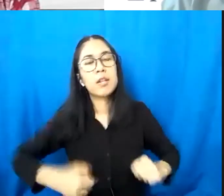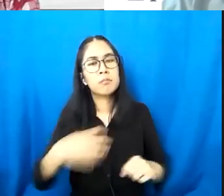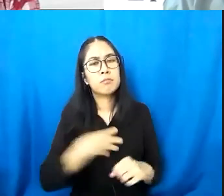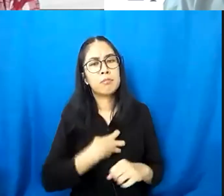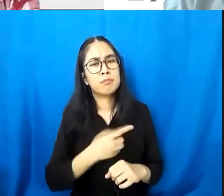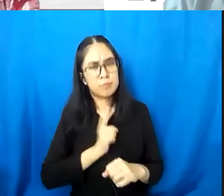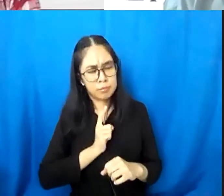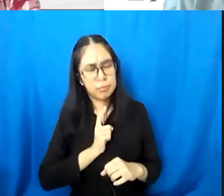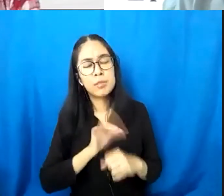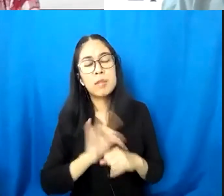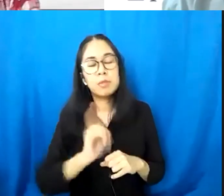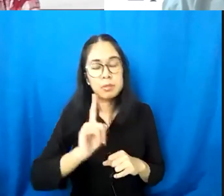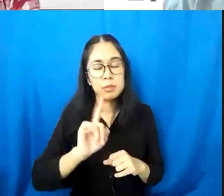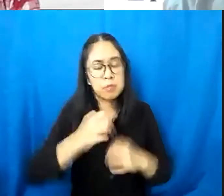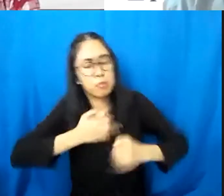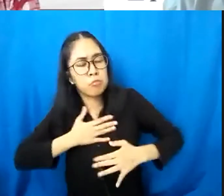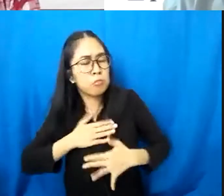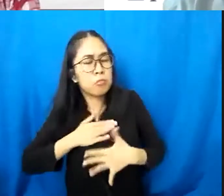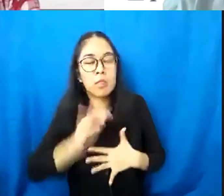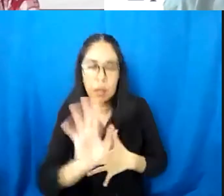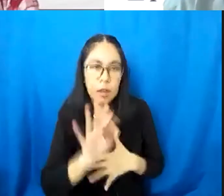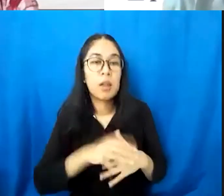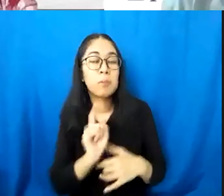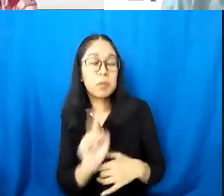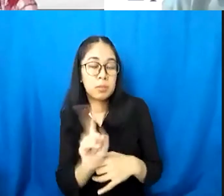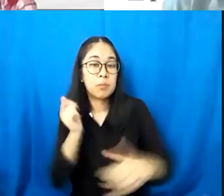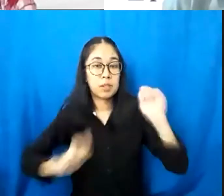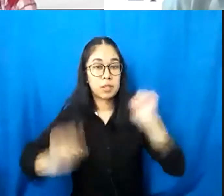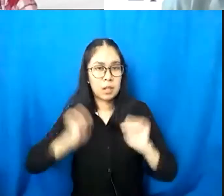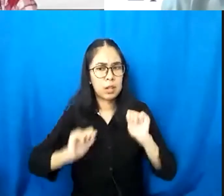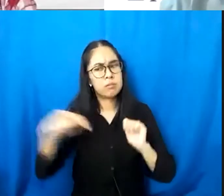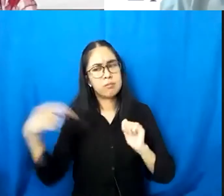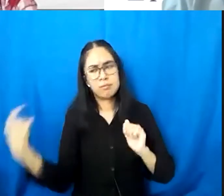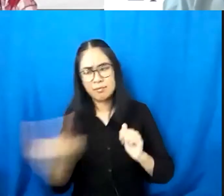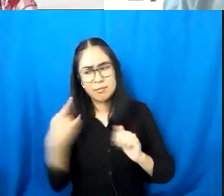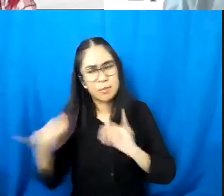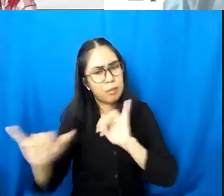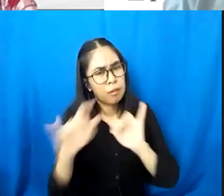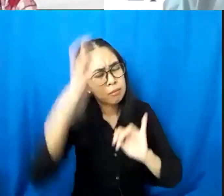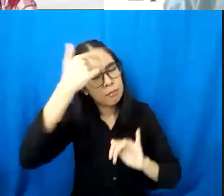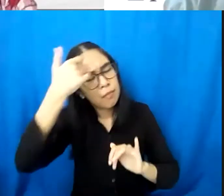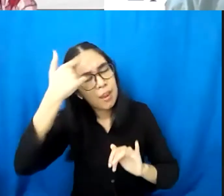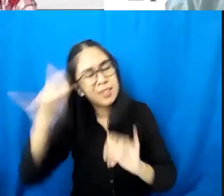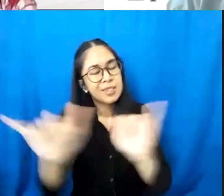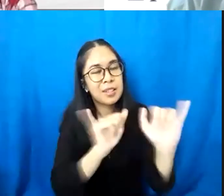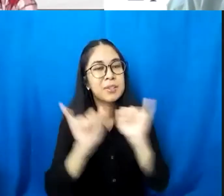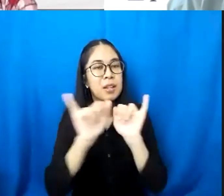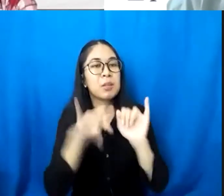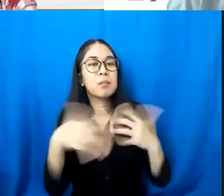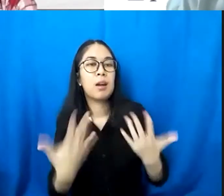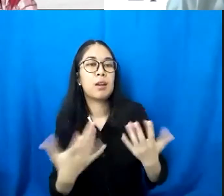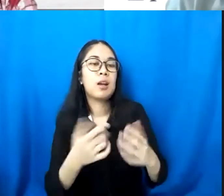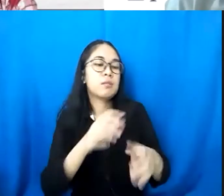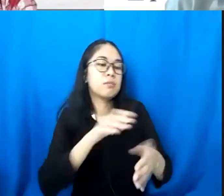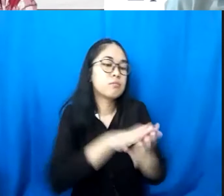gugup. Karena di kegiatan itu kami sama-sama belajar bagaimana cara mencuci tangan pakai sabun